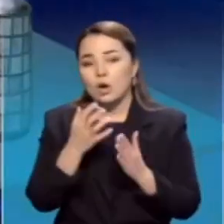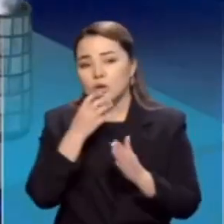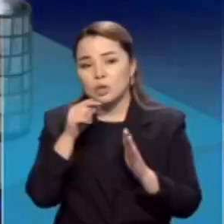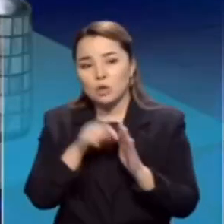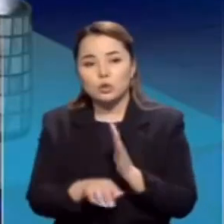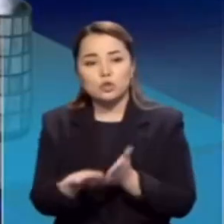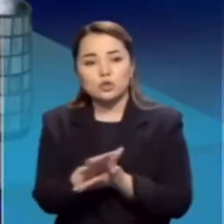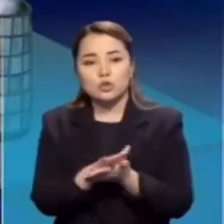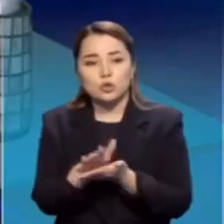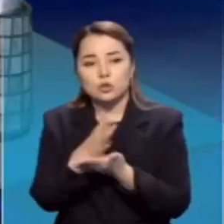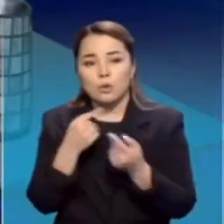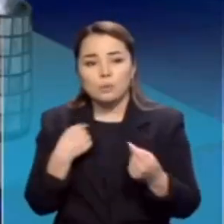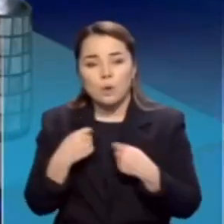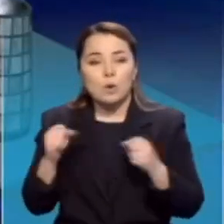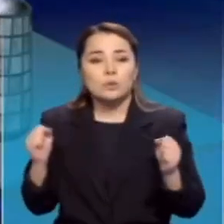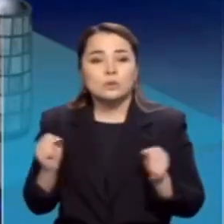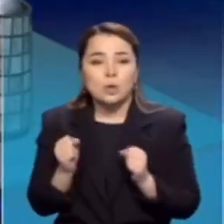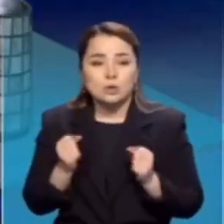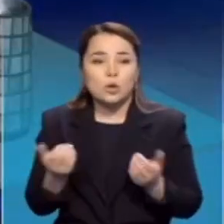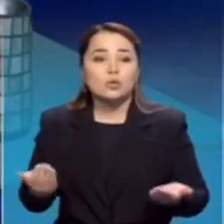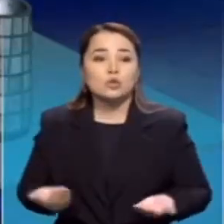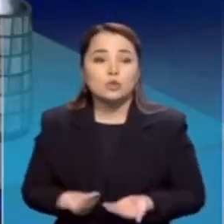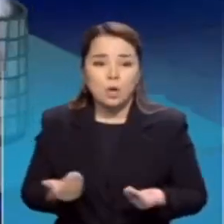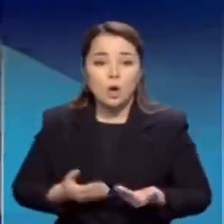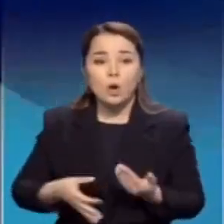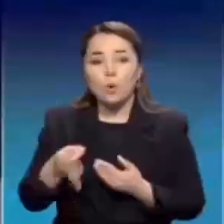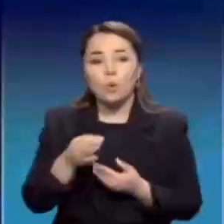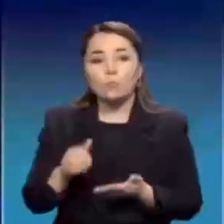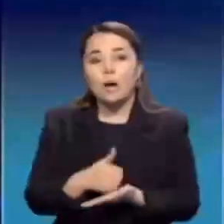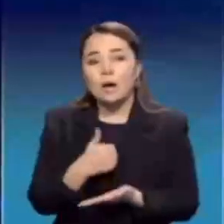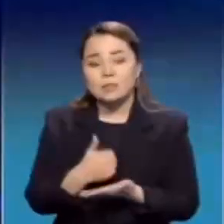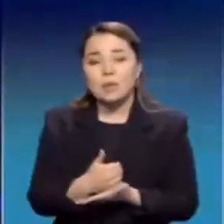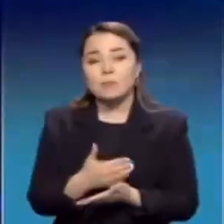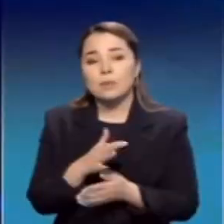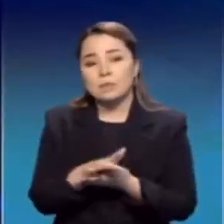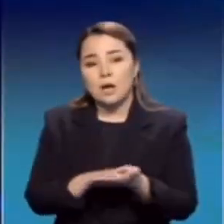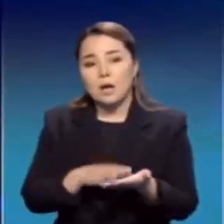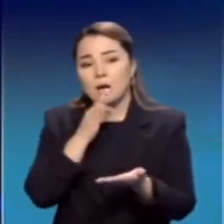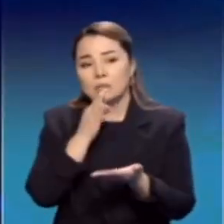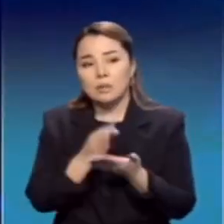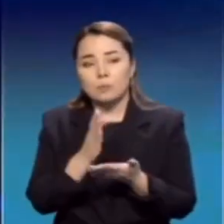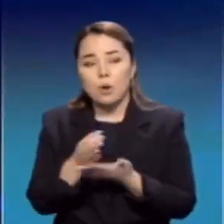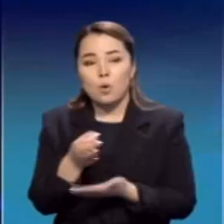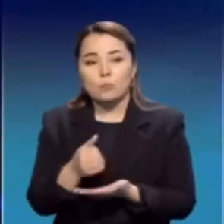Қыстың көзі қырауда дірдектеп отырған тұрғындардың облыс әкімі кешірім сұрады.